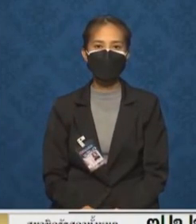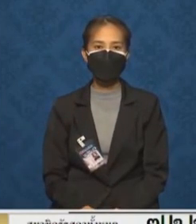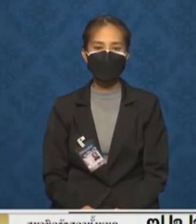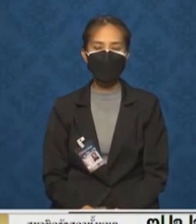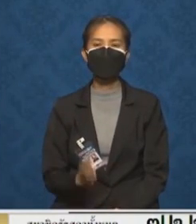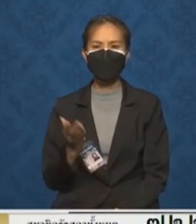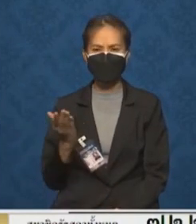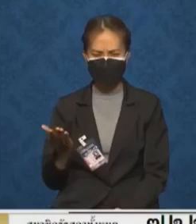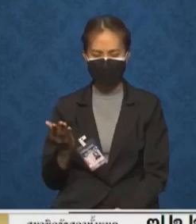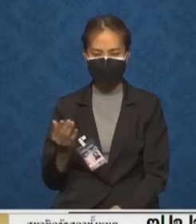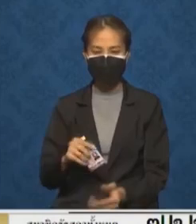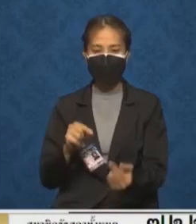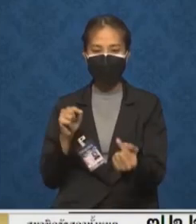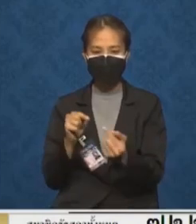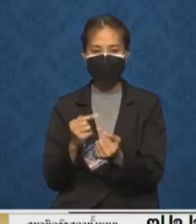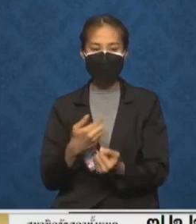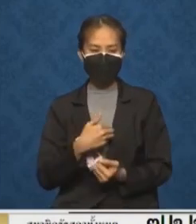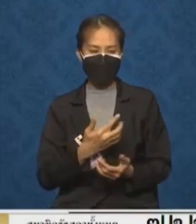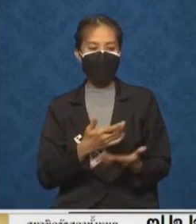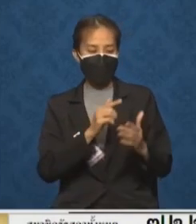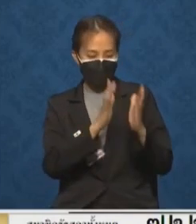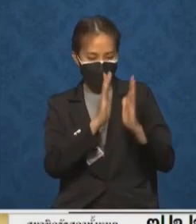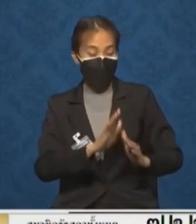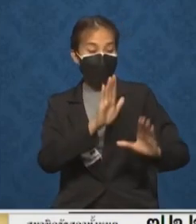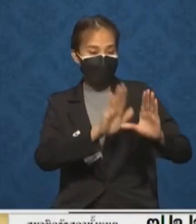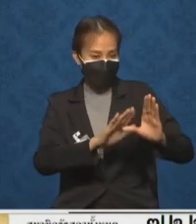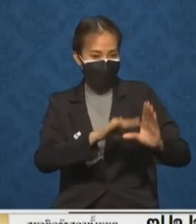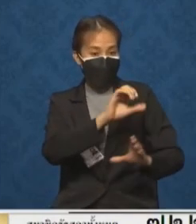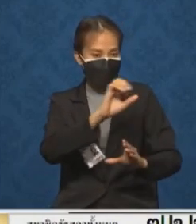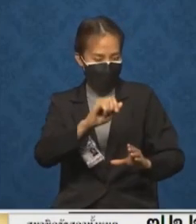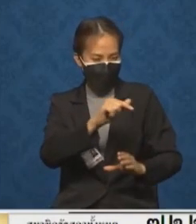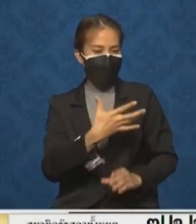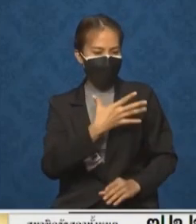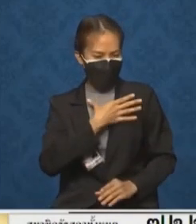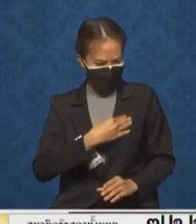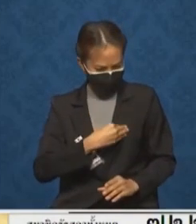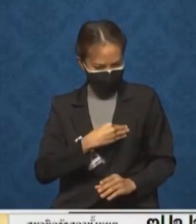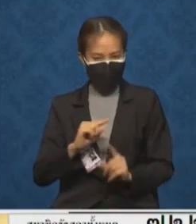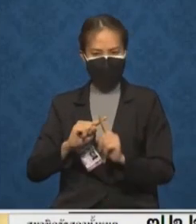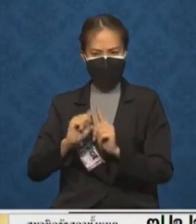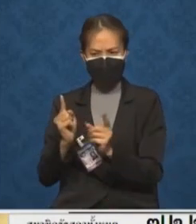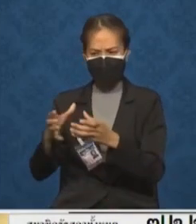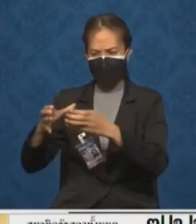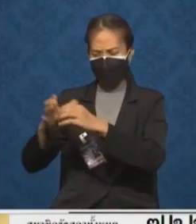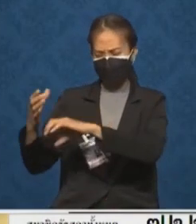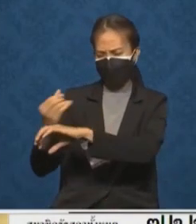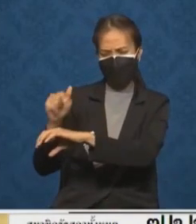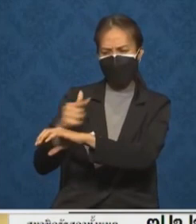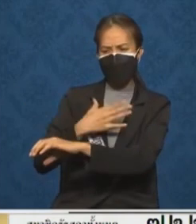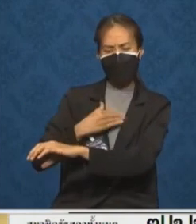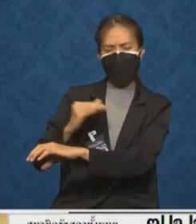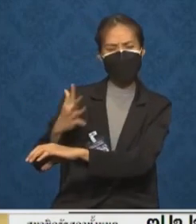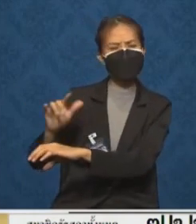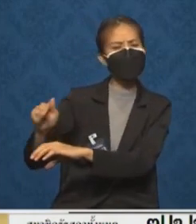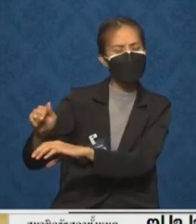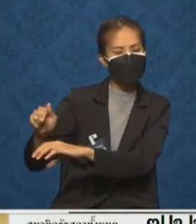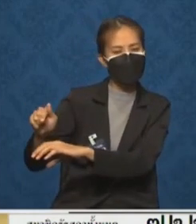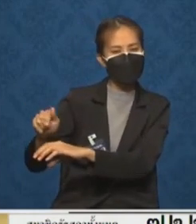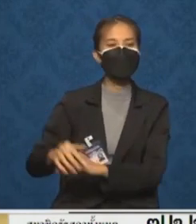ว่ารักผู้สมัครแต่ไม่ชอบพรรคหรือชอบพรรคแต่ไม่รักผู้สมัครก็ก่อให้เกิด